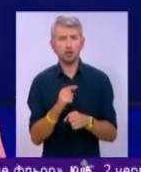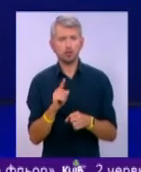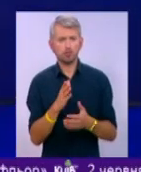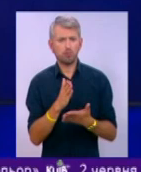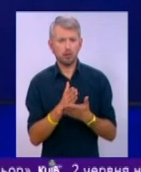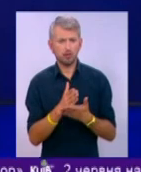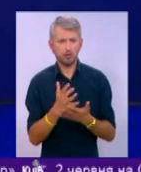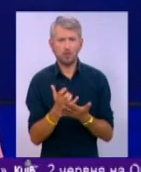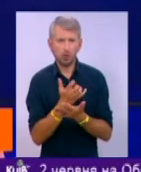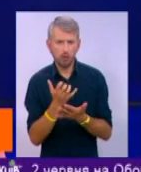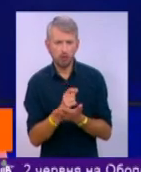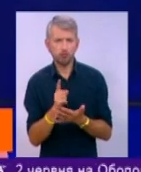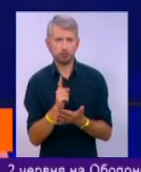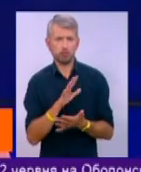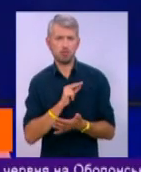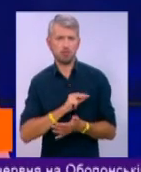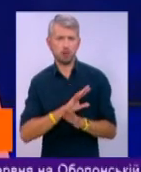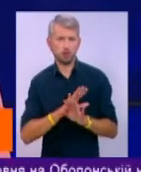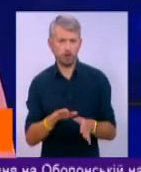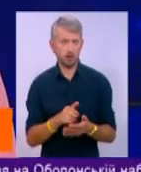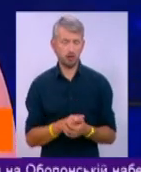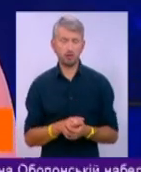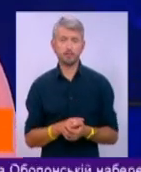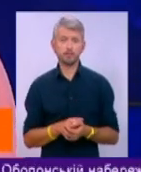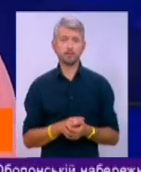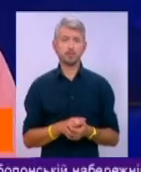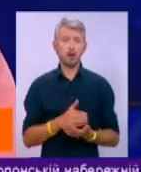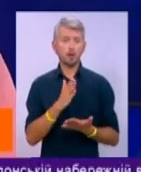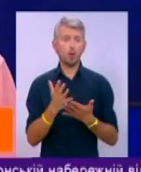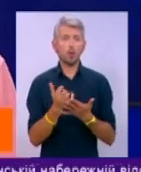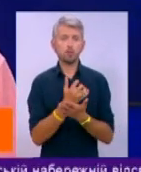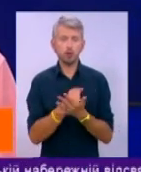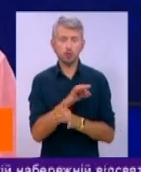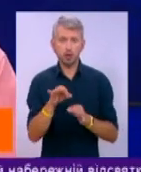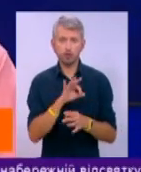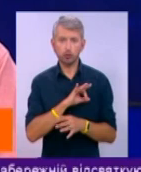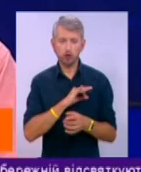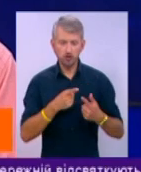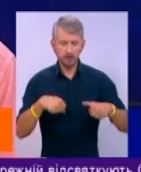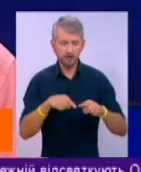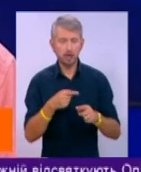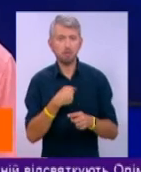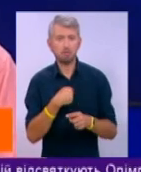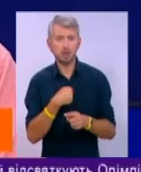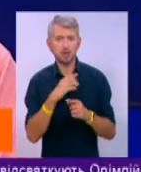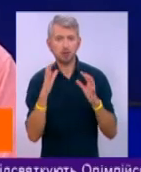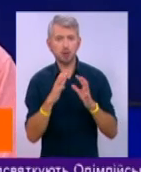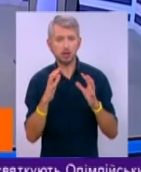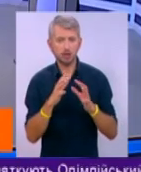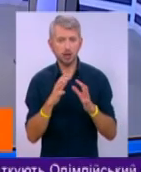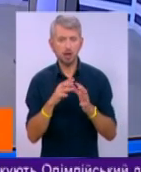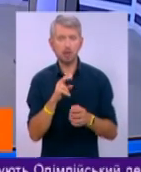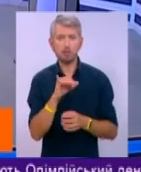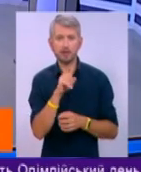там не працювати. Є достатньо успішні проєкти саме в юридичній сфері, тобто ми зберегли